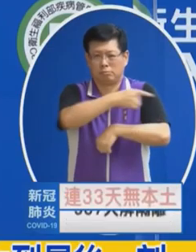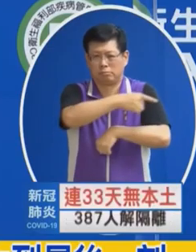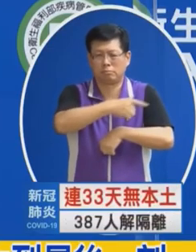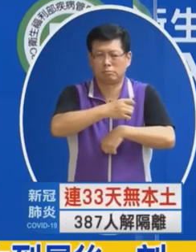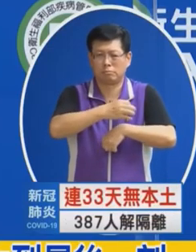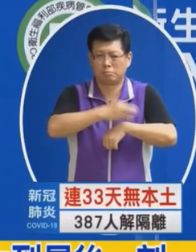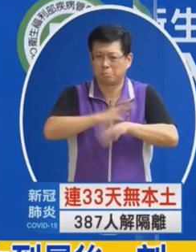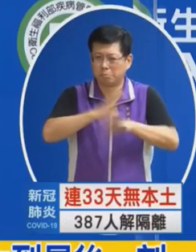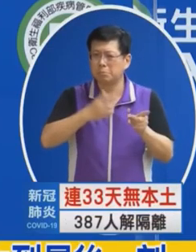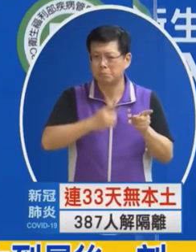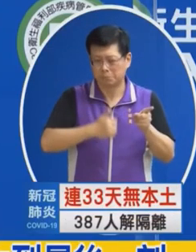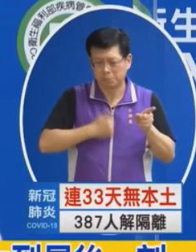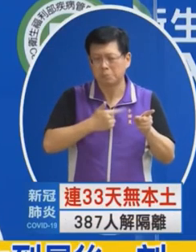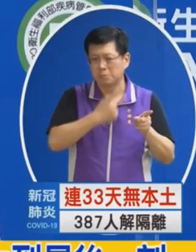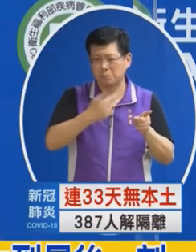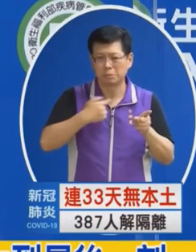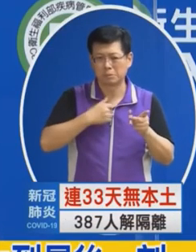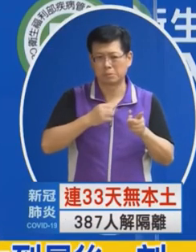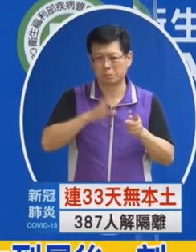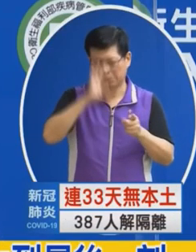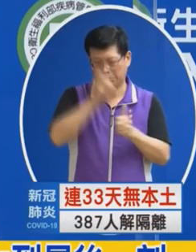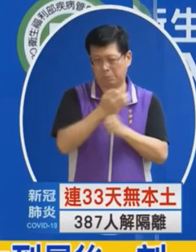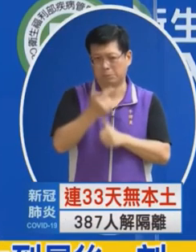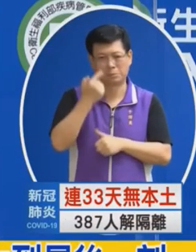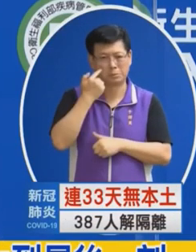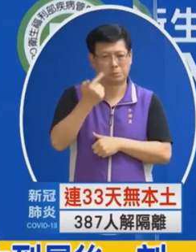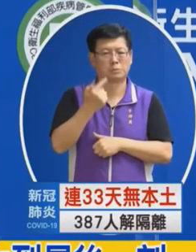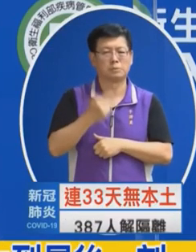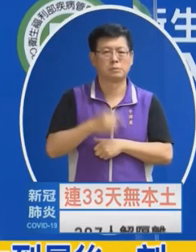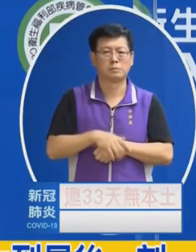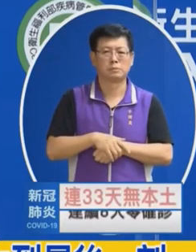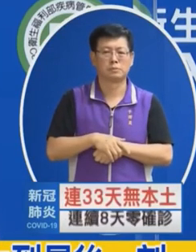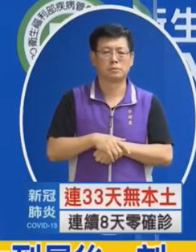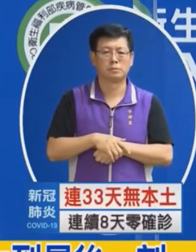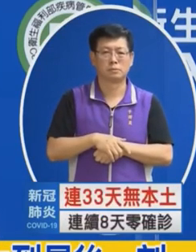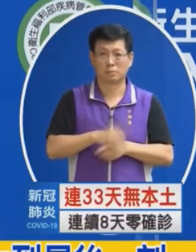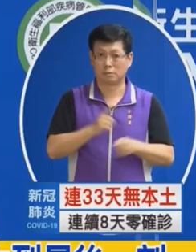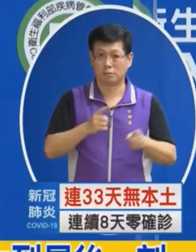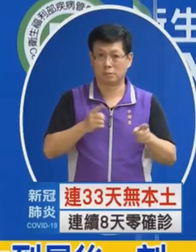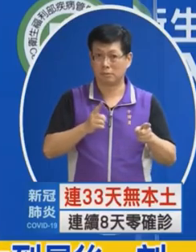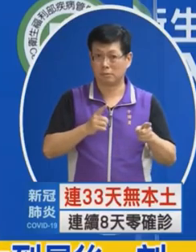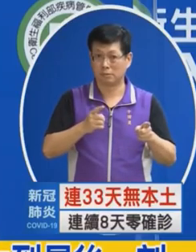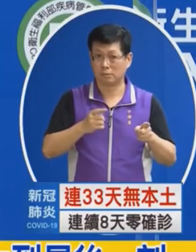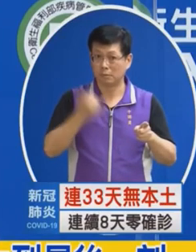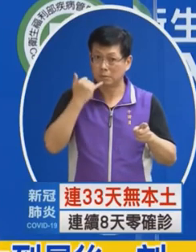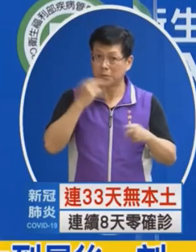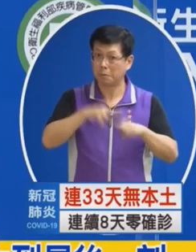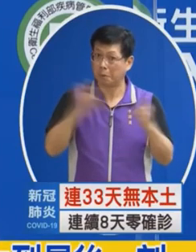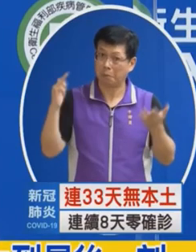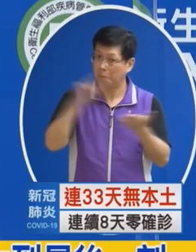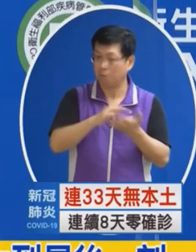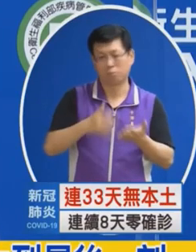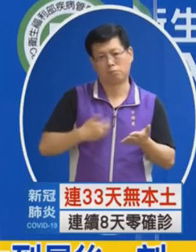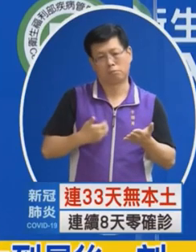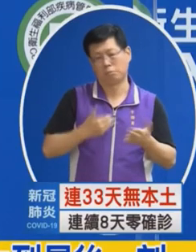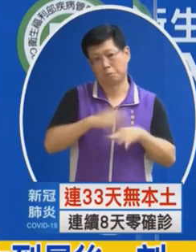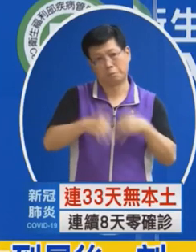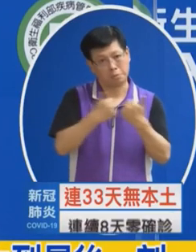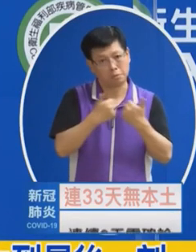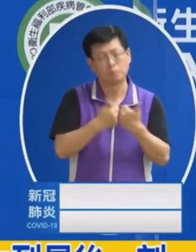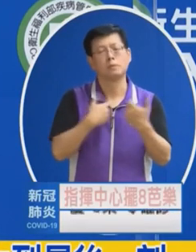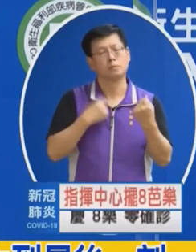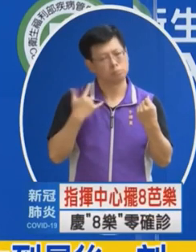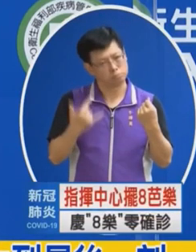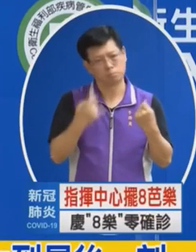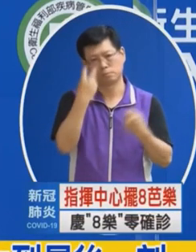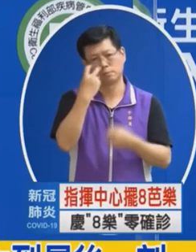疫情仍然是蛮重的那张气势所以他能不能到时候可以开，这我们也大概是保留